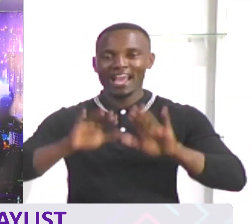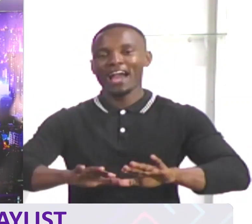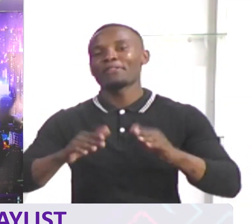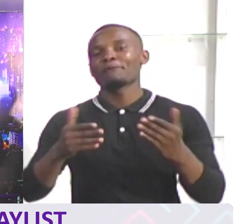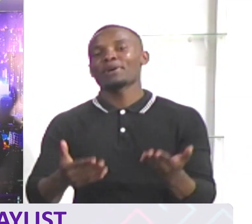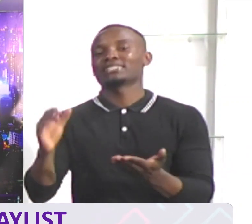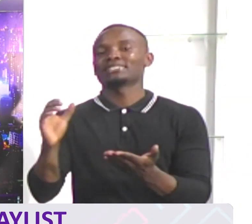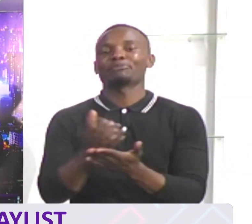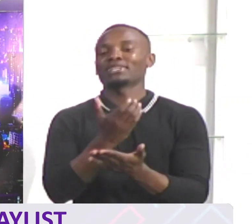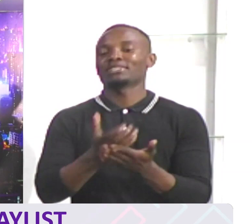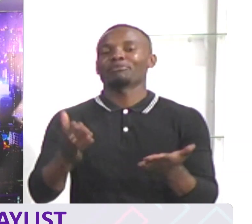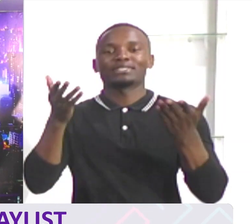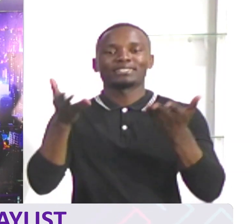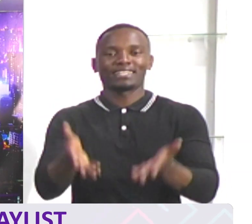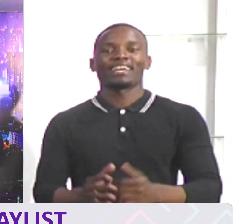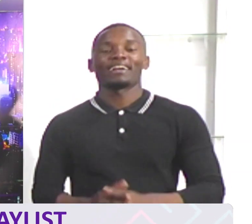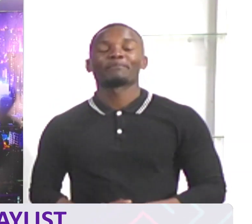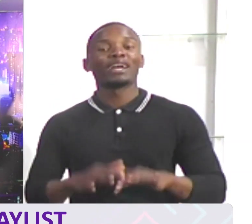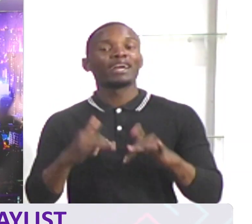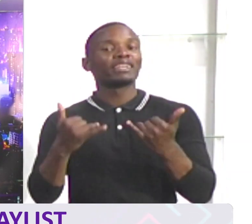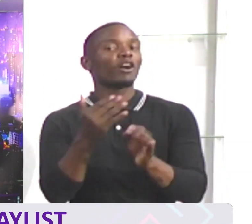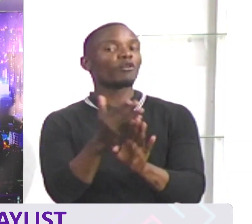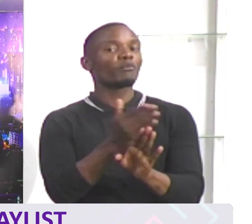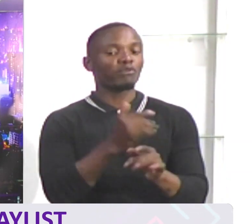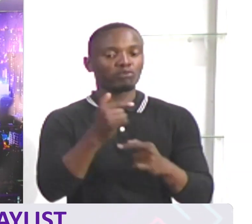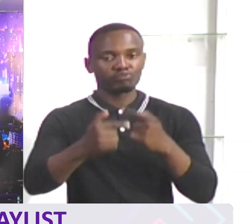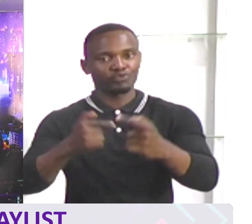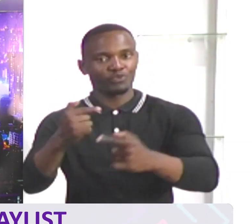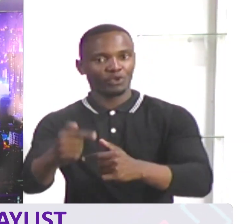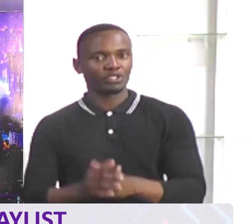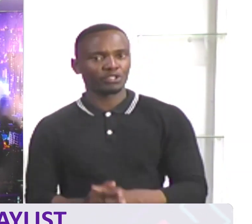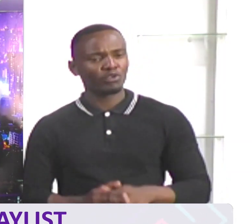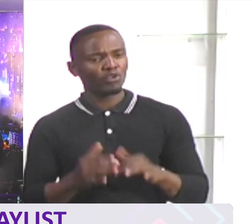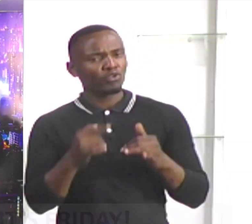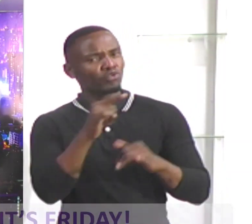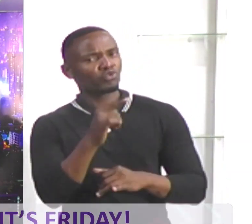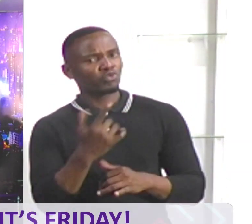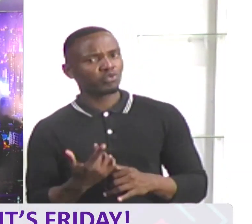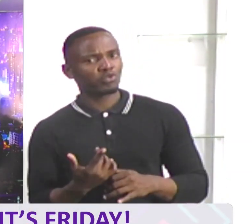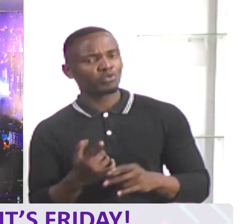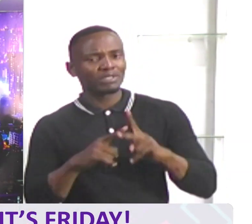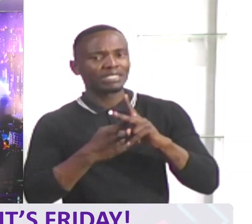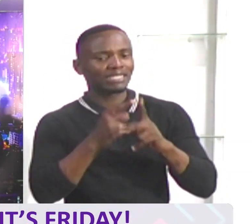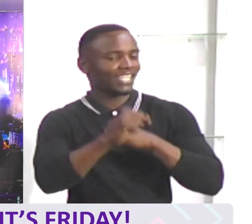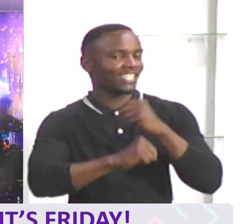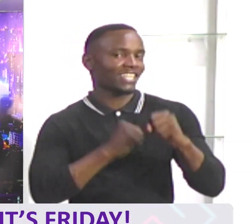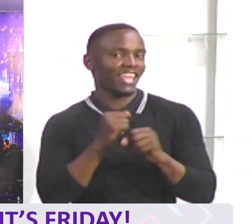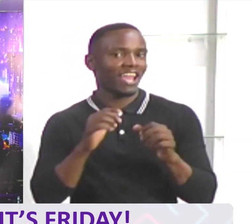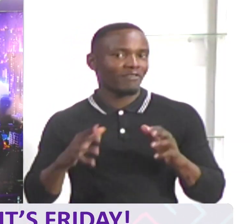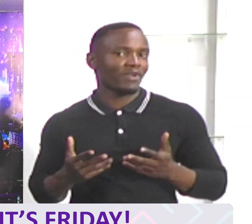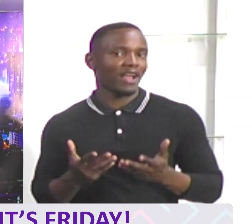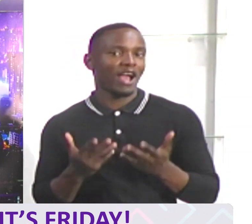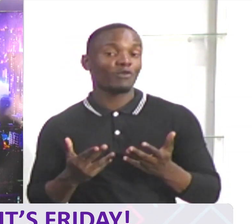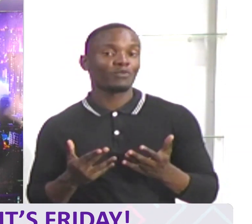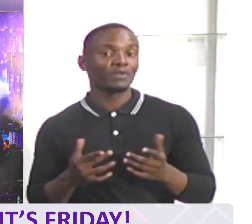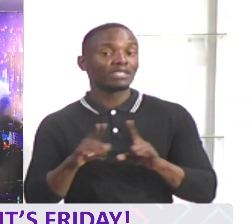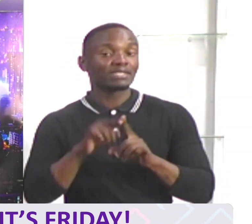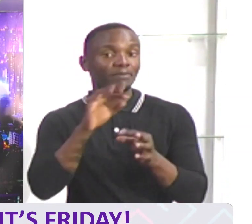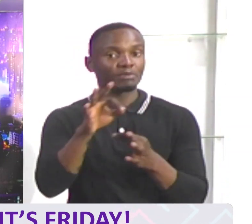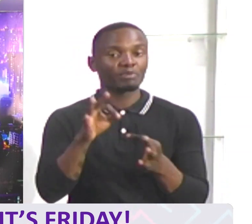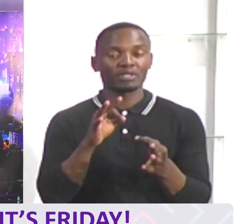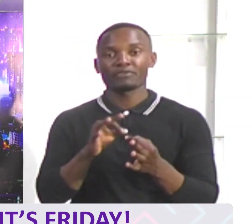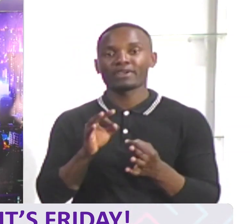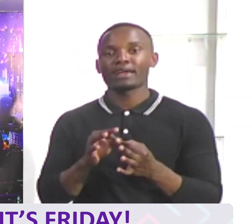Let us be the party. Mpoto metana sana mtu wangu, lakini atakujua. Wewe kwanza yu mwaku umefungua aje. Na hii kwanza in particular pia coming